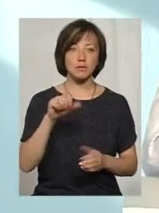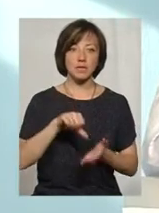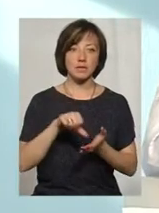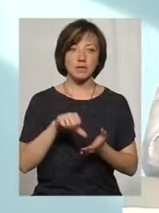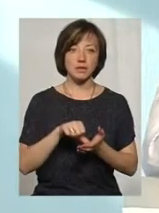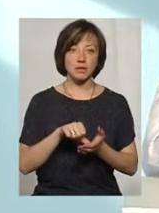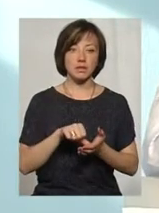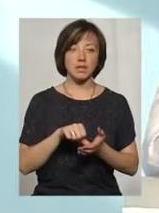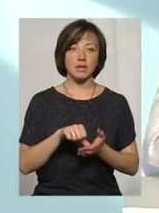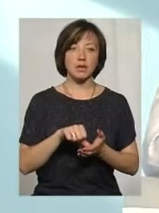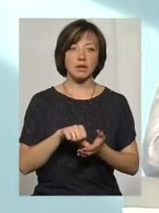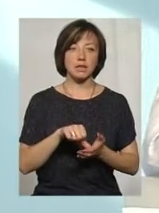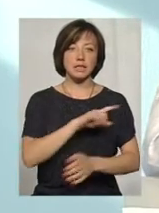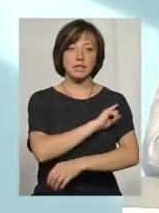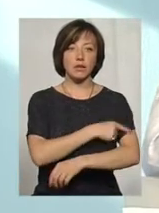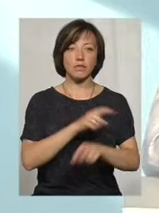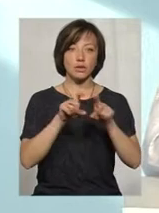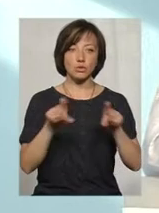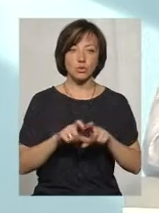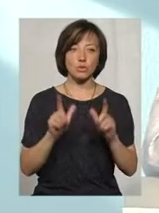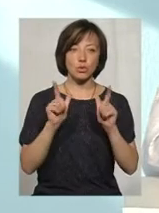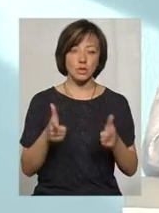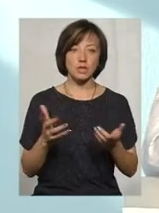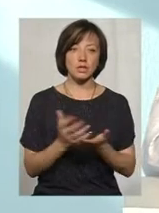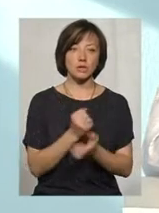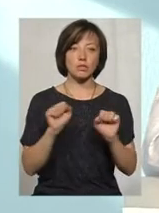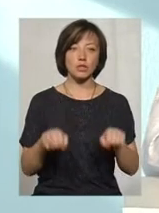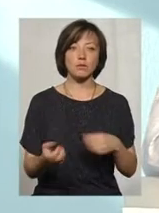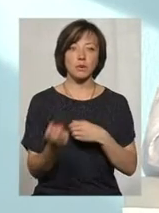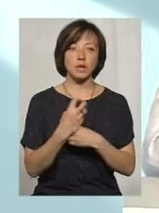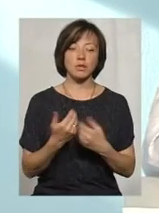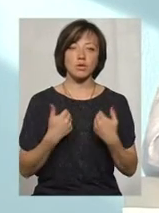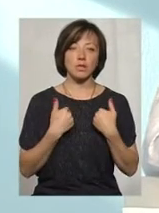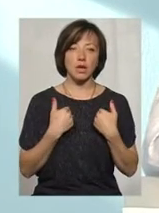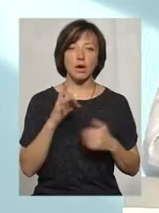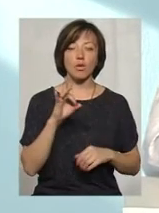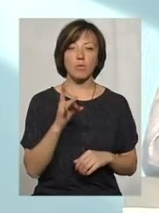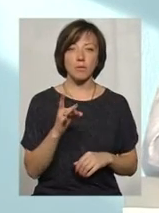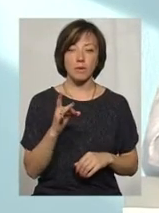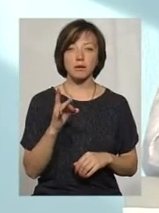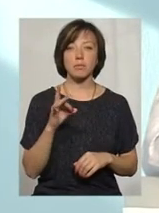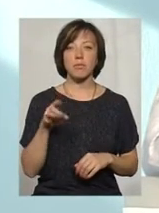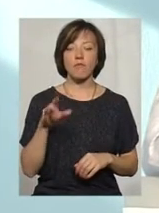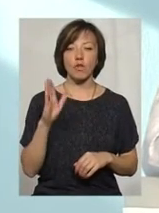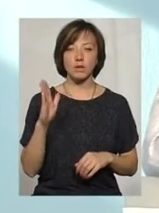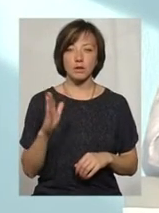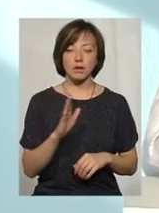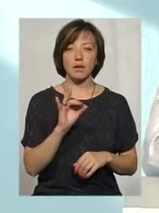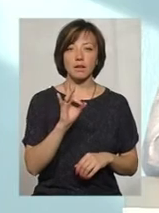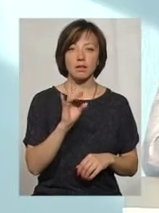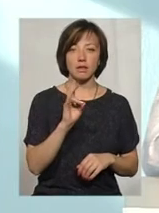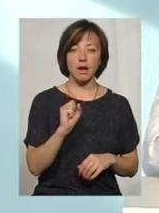представників силових структур, які сьогодні зголосилися і знайшли можливість прийти до нас. Роман Володимирович Нараган, заступник начальника